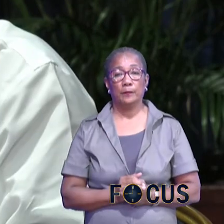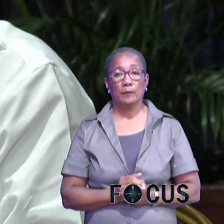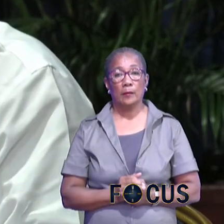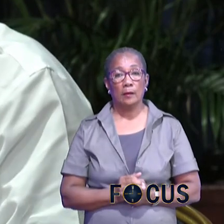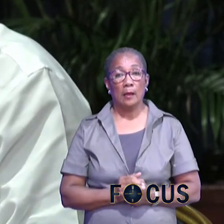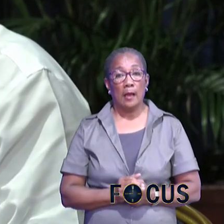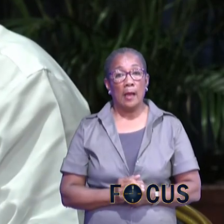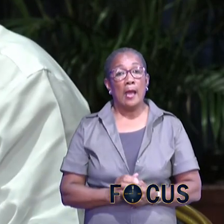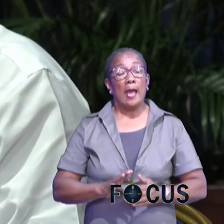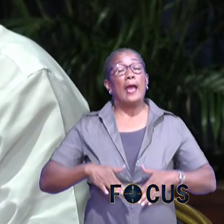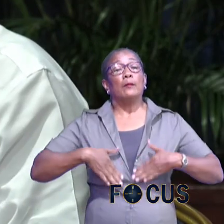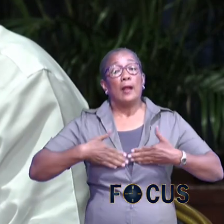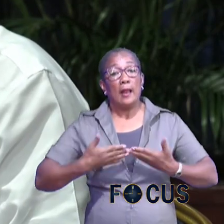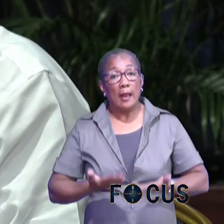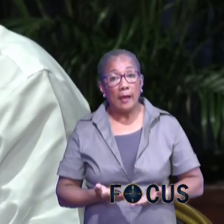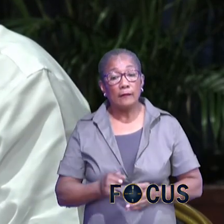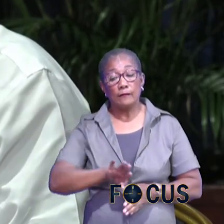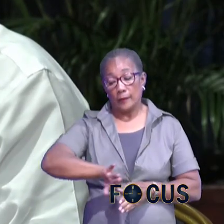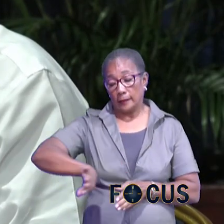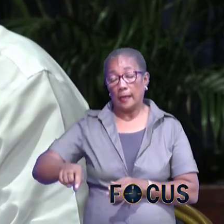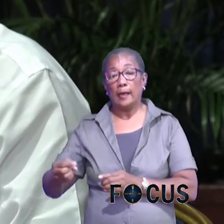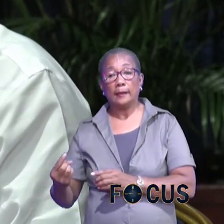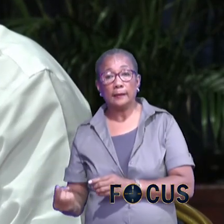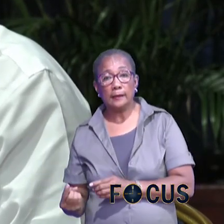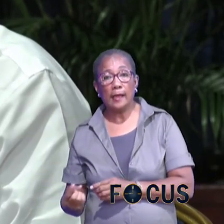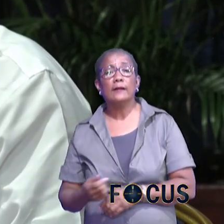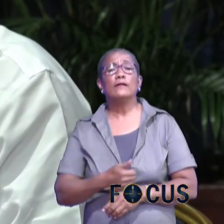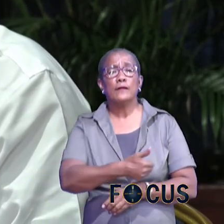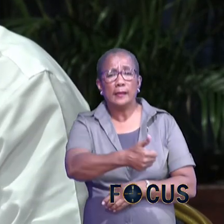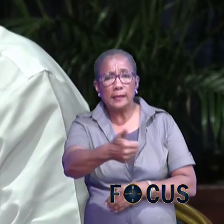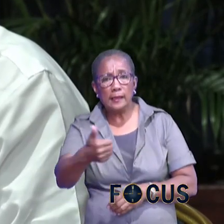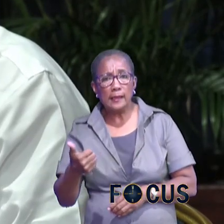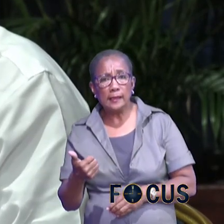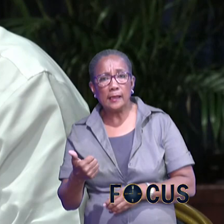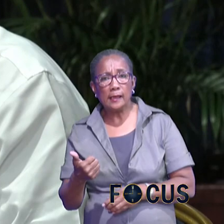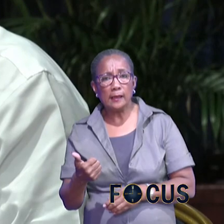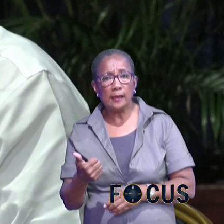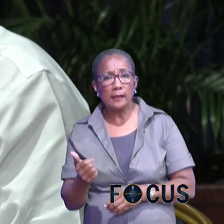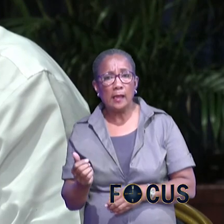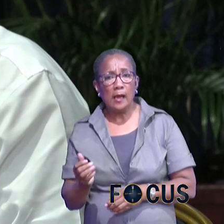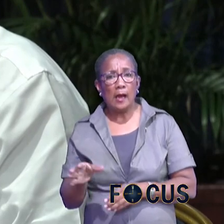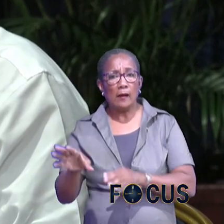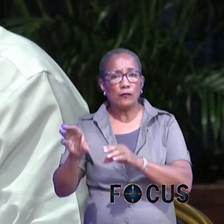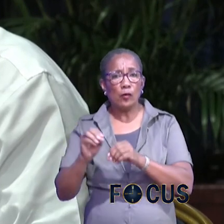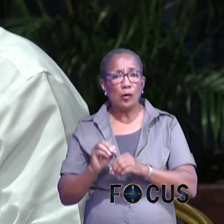Het belang van quarantaine van iedereen afkomstig uit